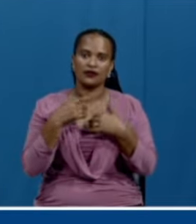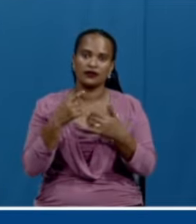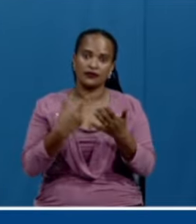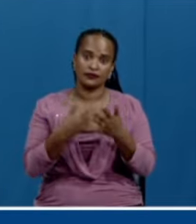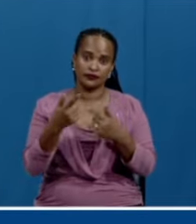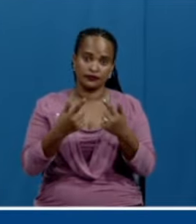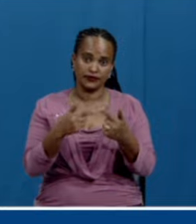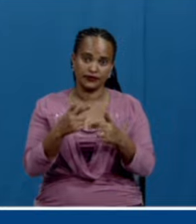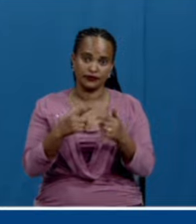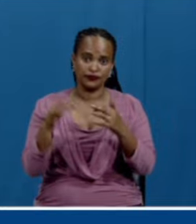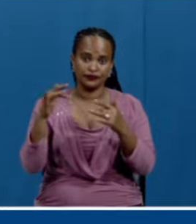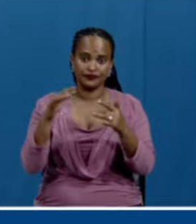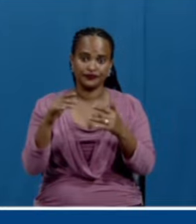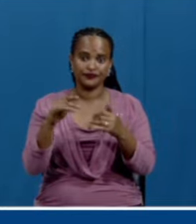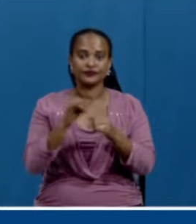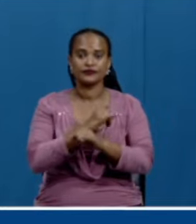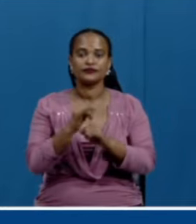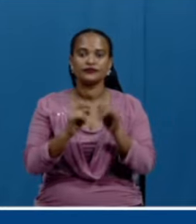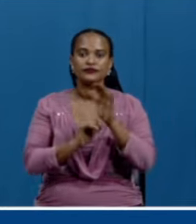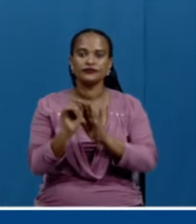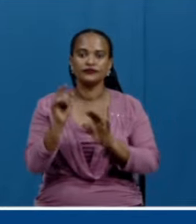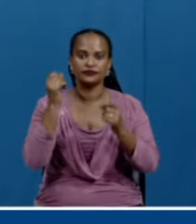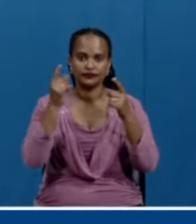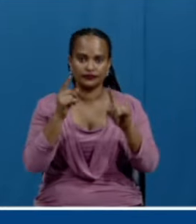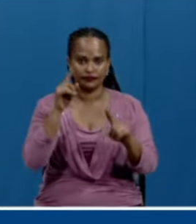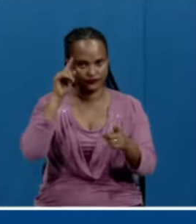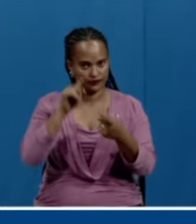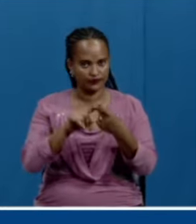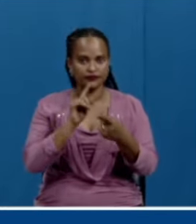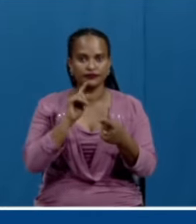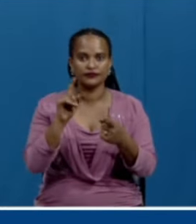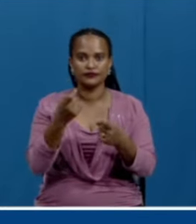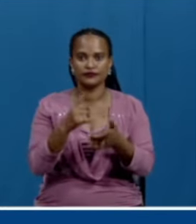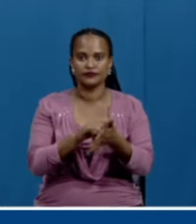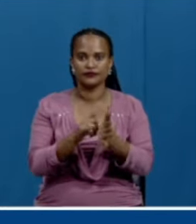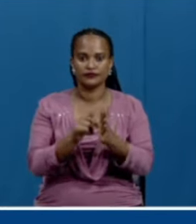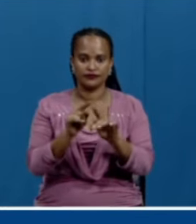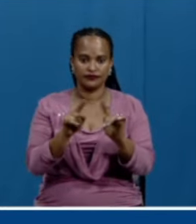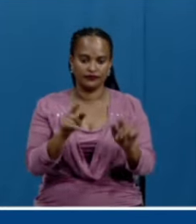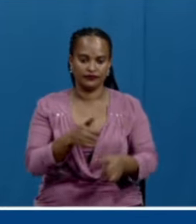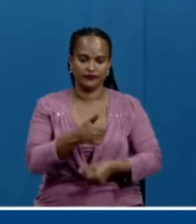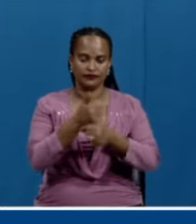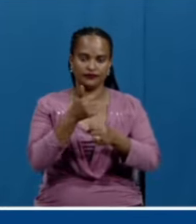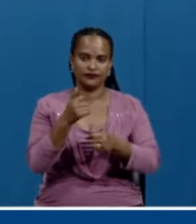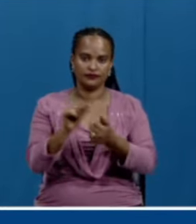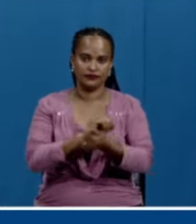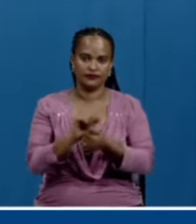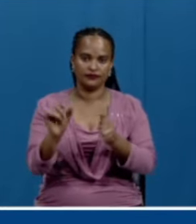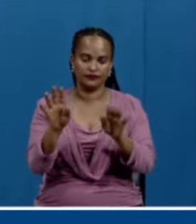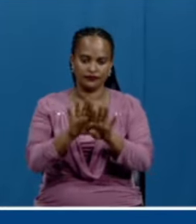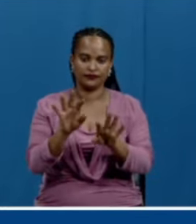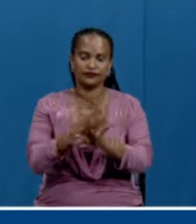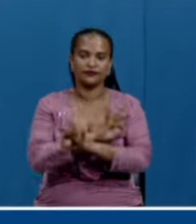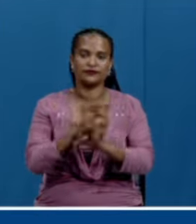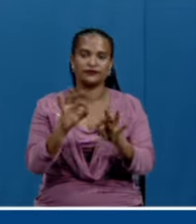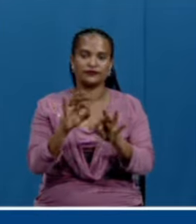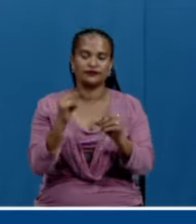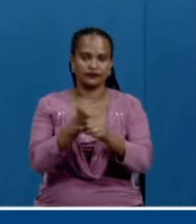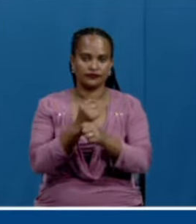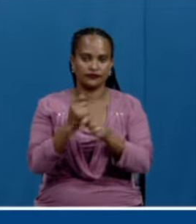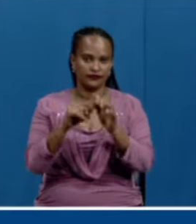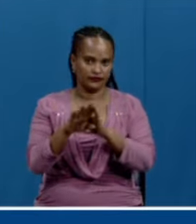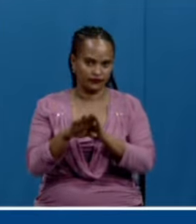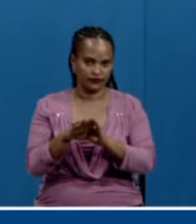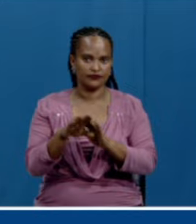ما بخوينات تغودا زفر اندستري تگراي نمنقح عليمنايو بمخوانون بفولي بمدغاف زعانوان استعصوان فابريكاتات نابسرحن